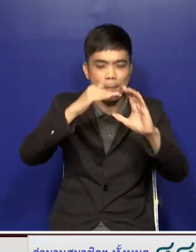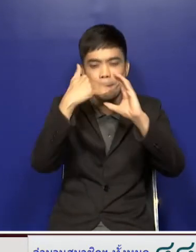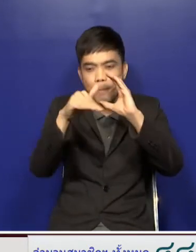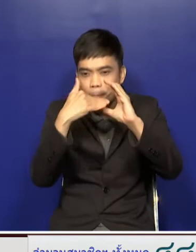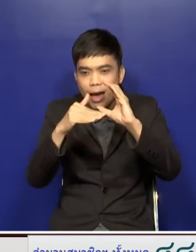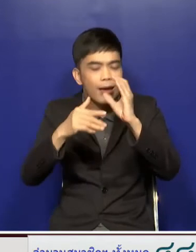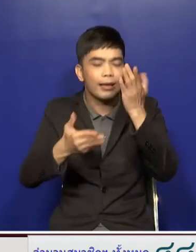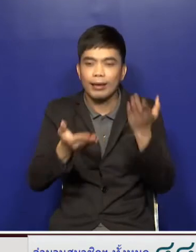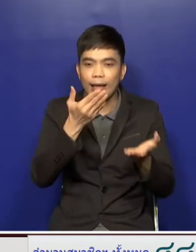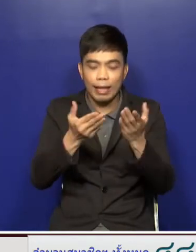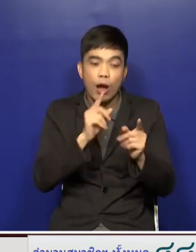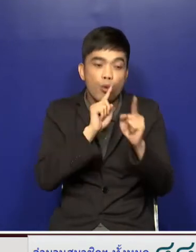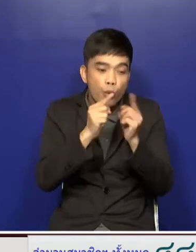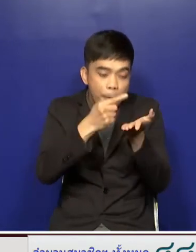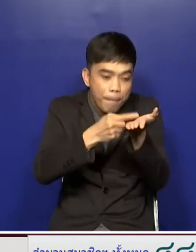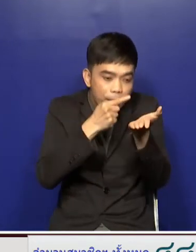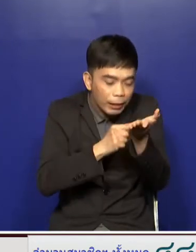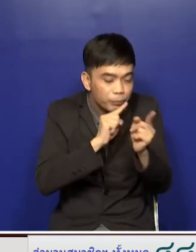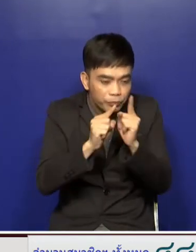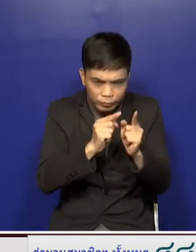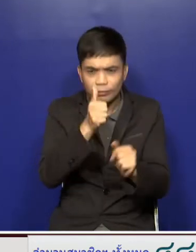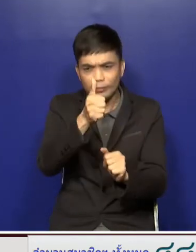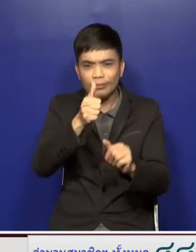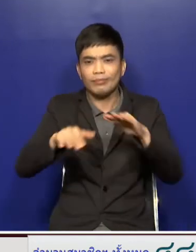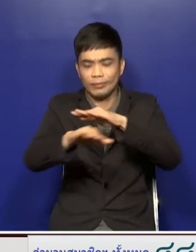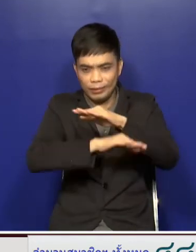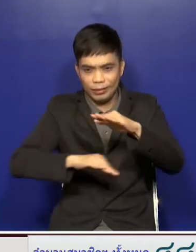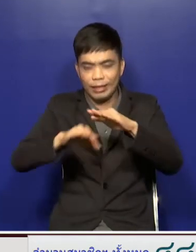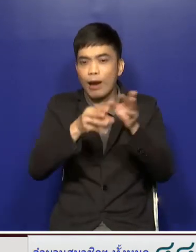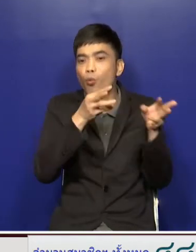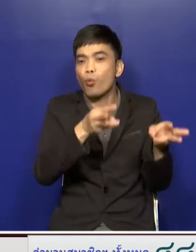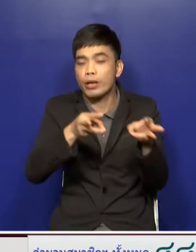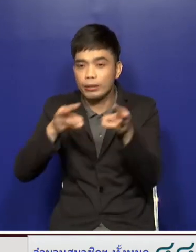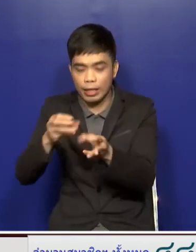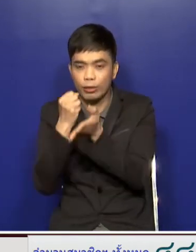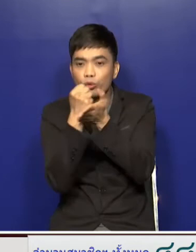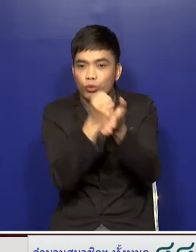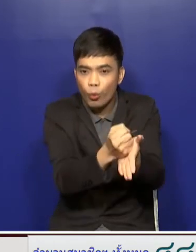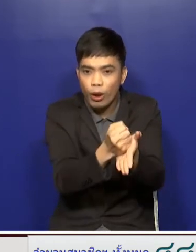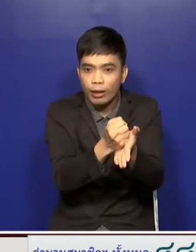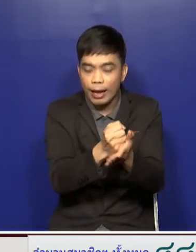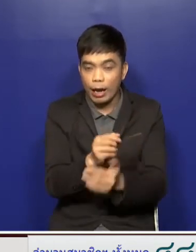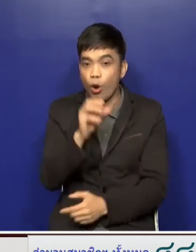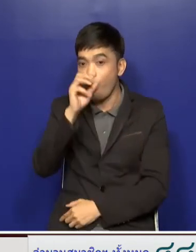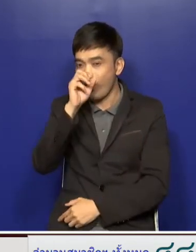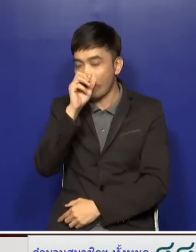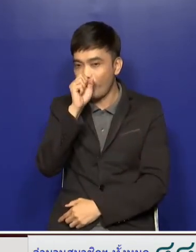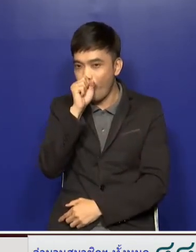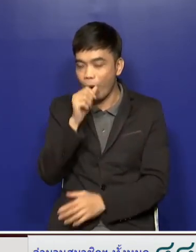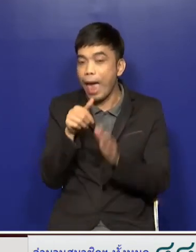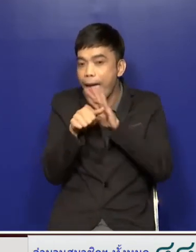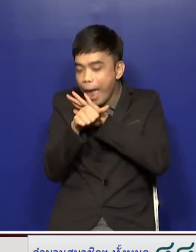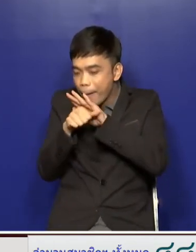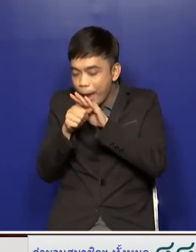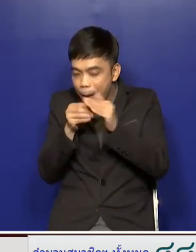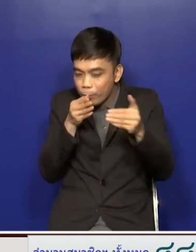จะใช้เพื่ให้คำปรึกษาในพนฐาน หรอเข้าไปแบบแย่บยนต คืไปทางรับเพ